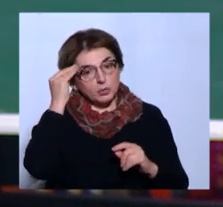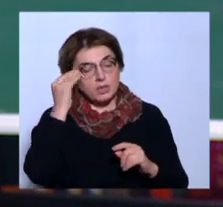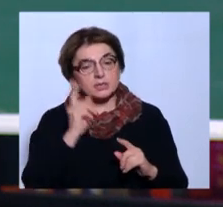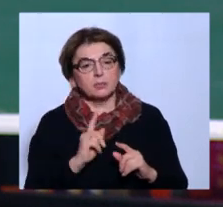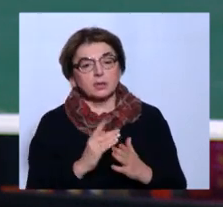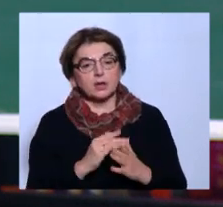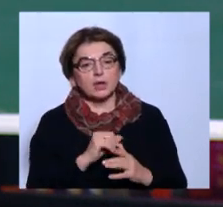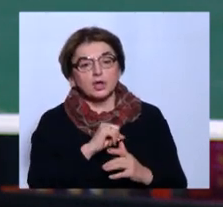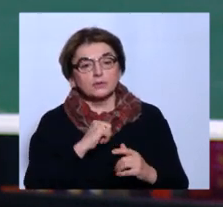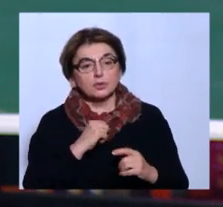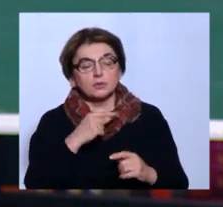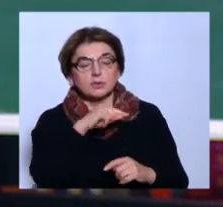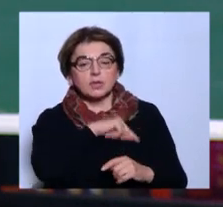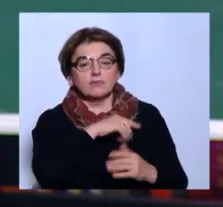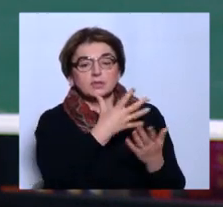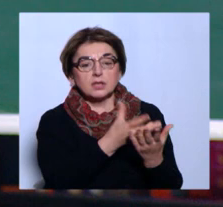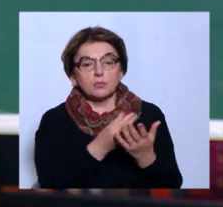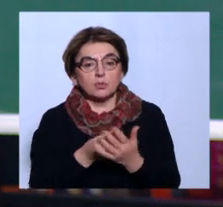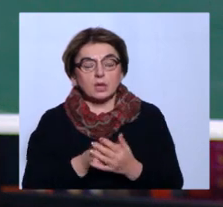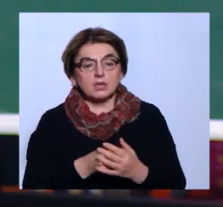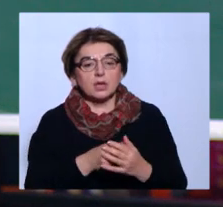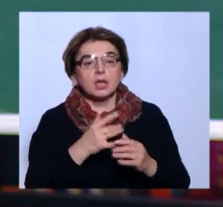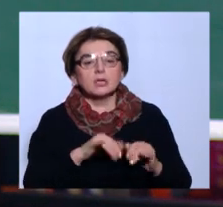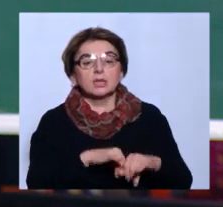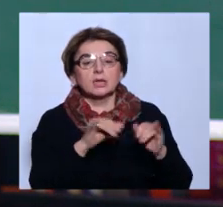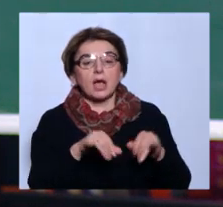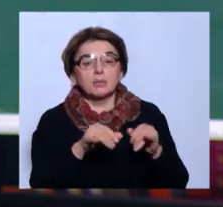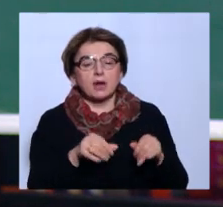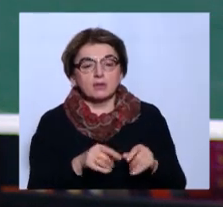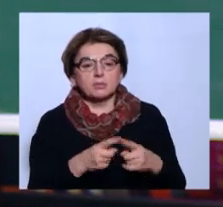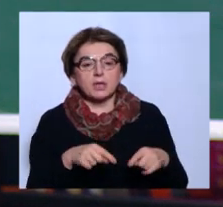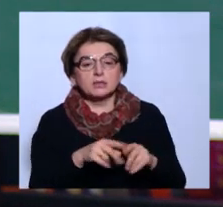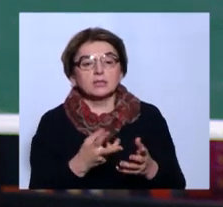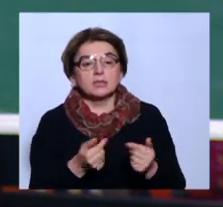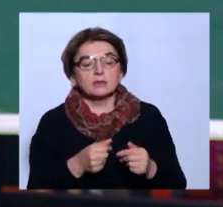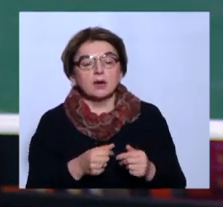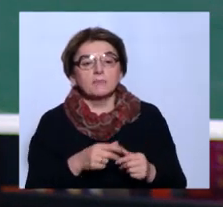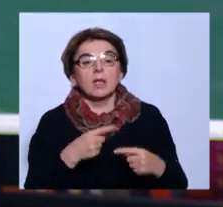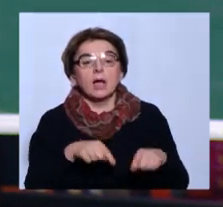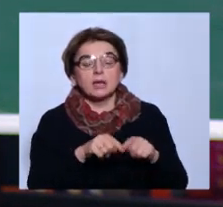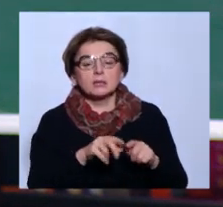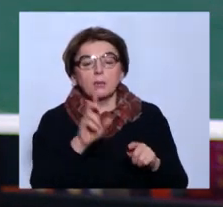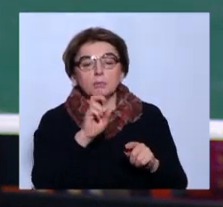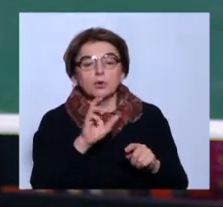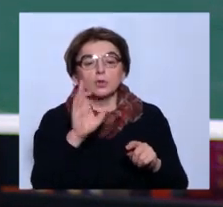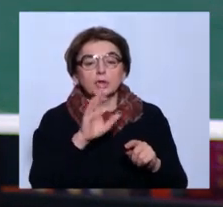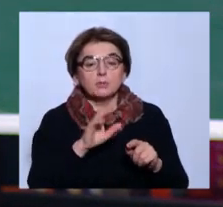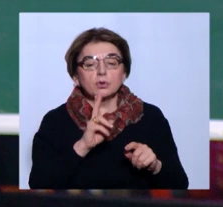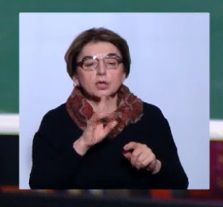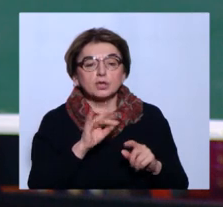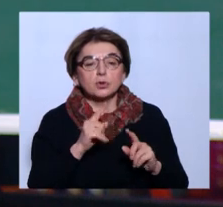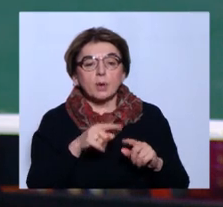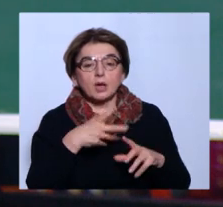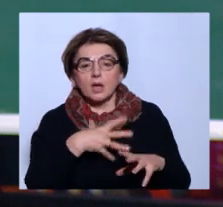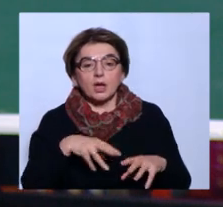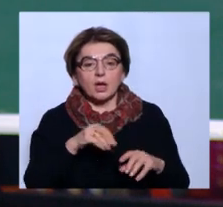დაუშვათ ფიზიოლოგიური თავისებურებები, იქნება ეს გამრავლების თავისებურებები და სხვა. ბიოქიმიური კრიტერიუმი, აქ იგულისხმება, რომ